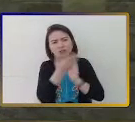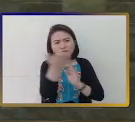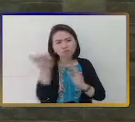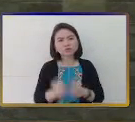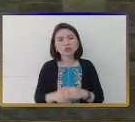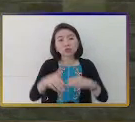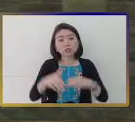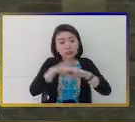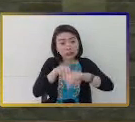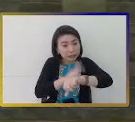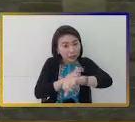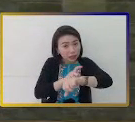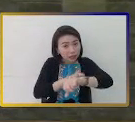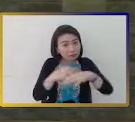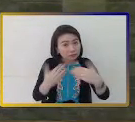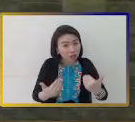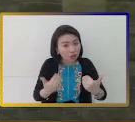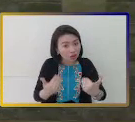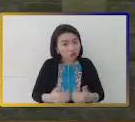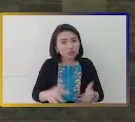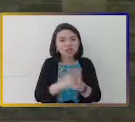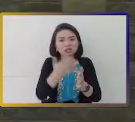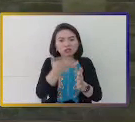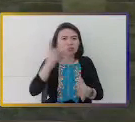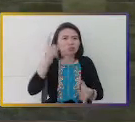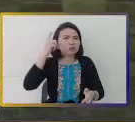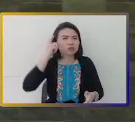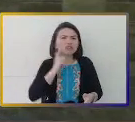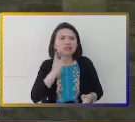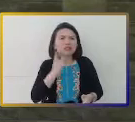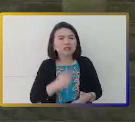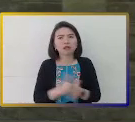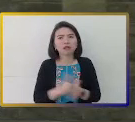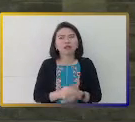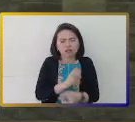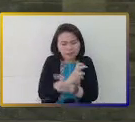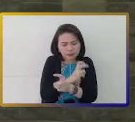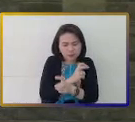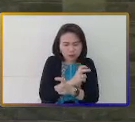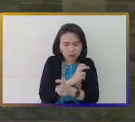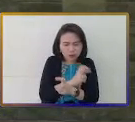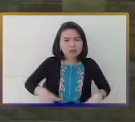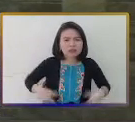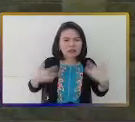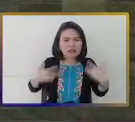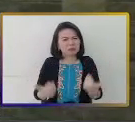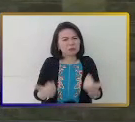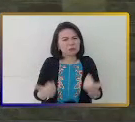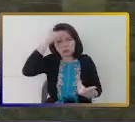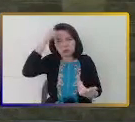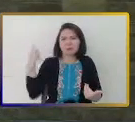sa panahon ng sinasabi natin pandemic crisis, pinagaan ng Panginoon yung crisis.